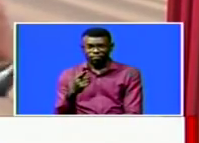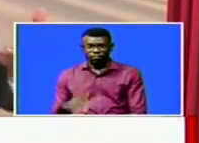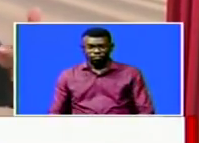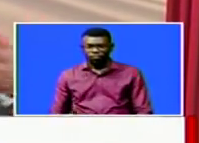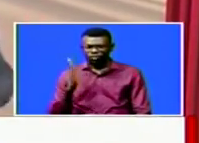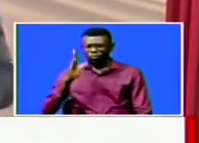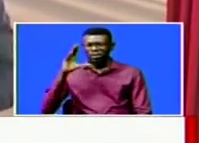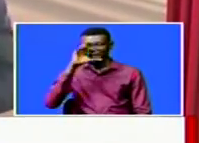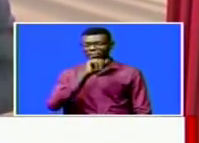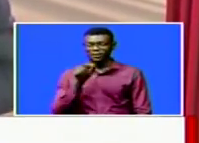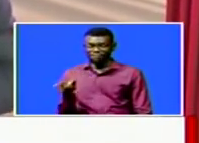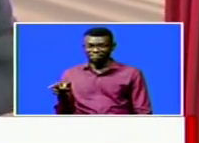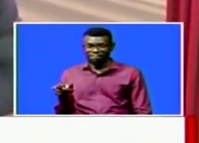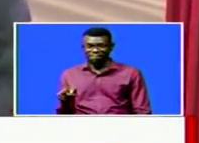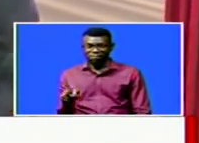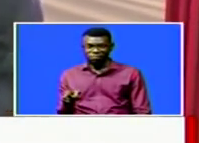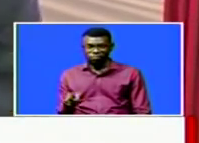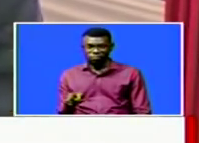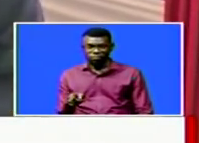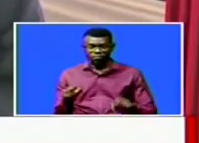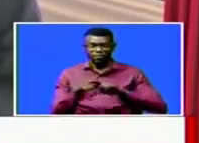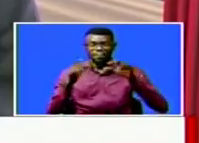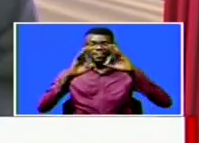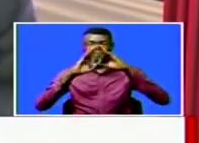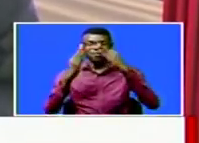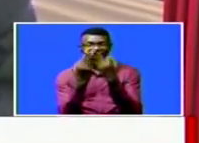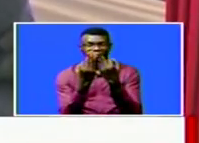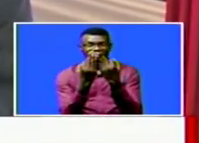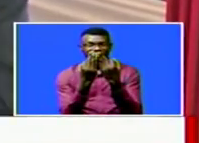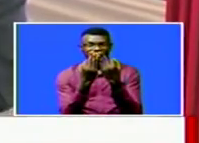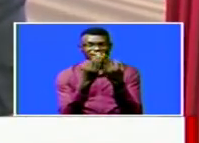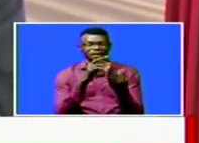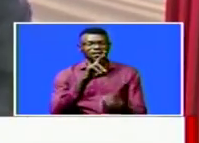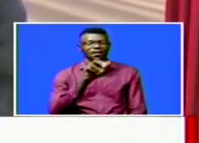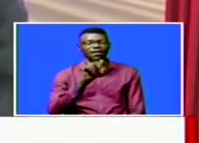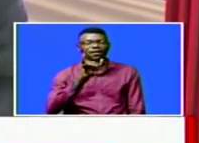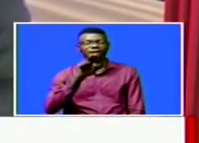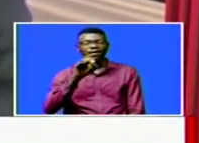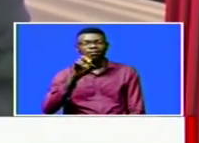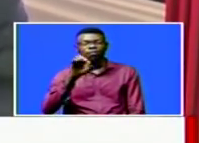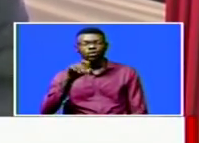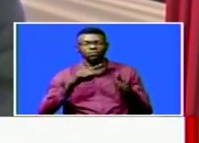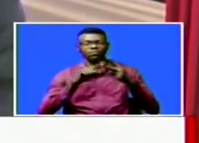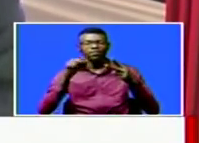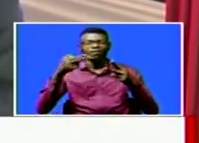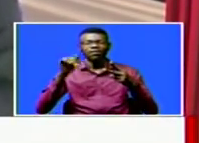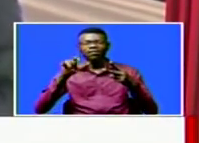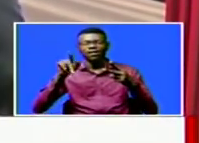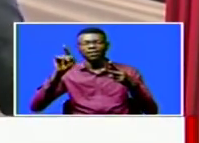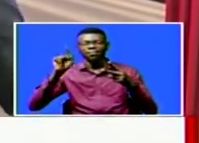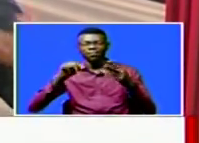we shall miss him. To the family, led by Raymond, Philip,